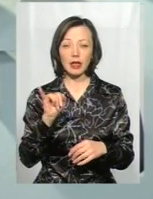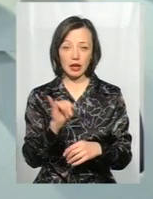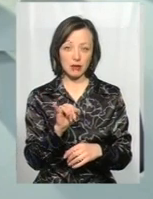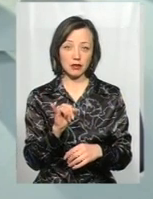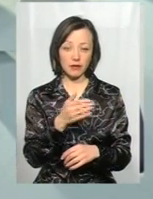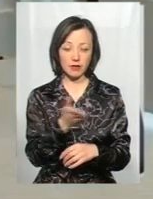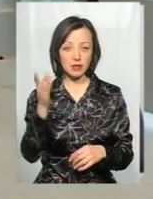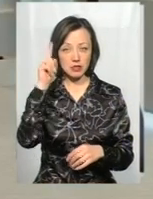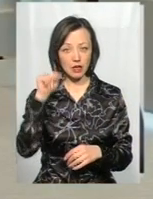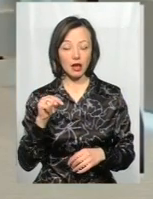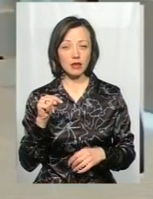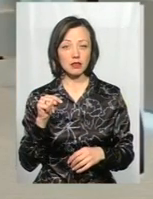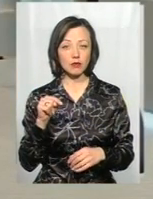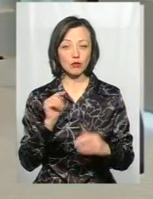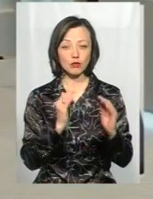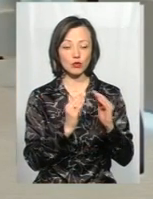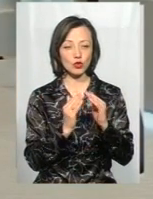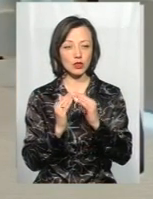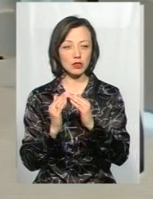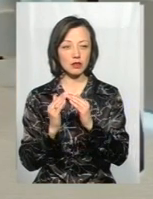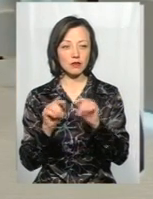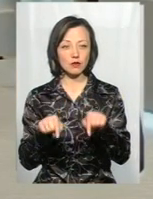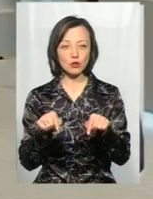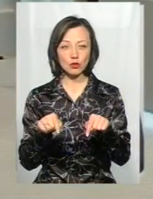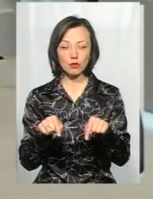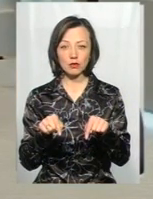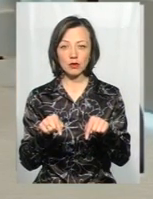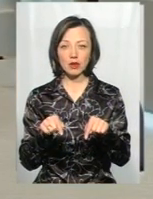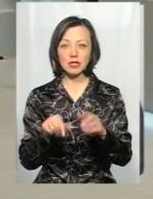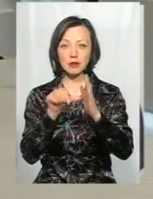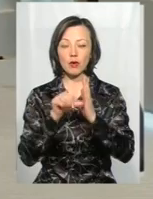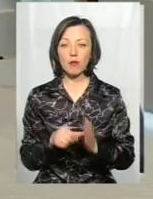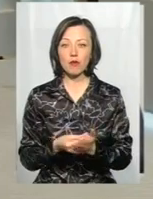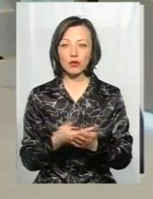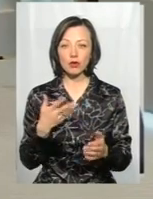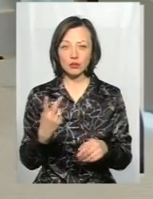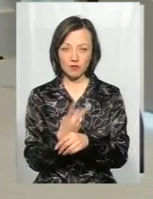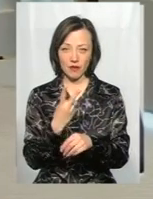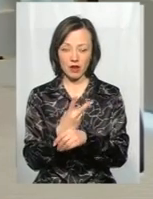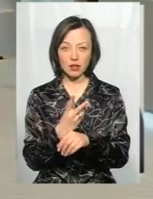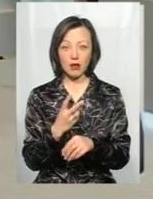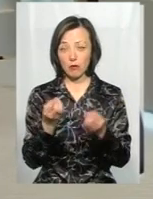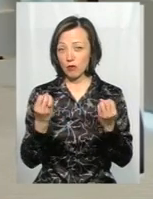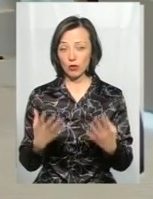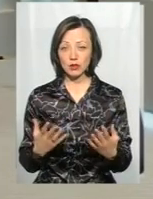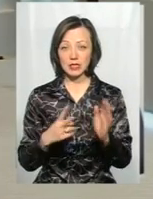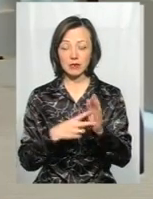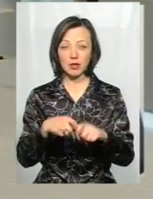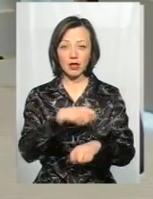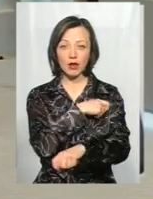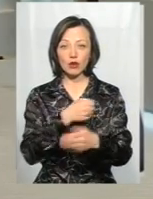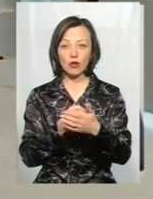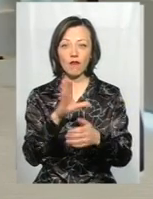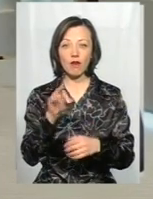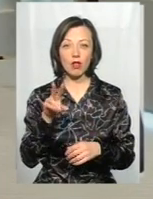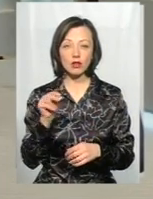знаєте, будинки в цьому населеному пункті за півроку подорожчали вдвічі. А що, дуже просто, 7 кілометрів до